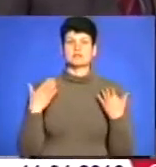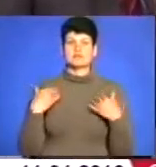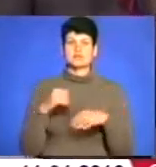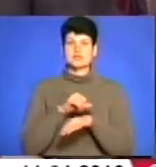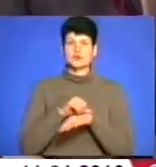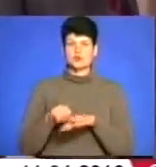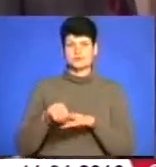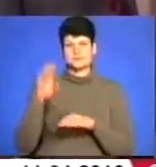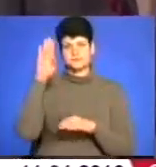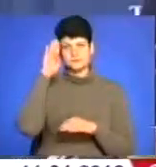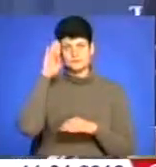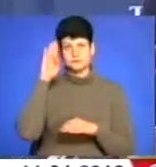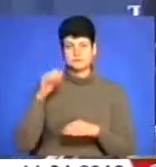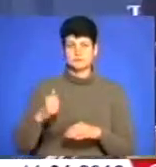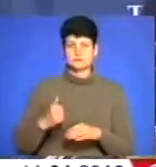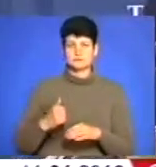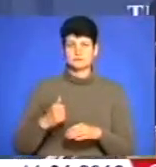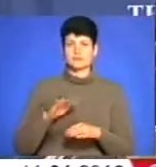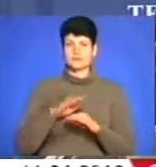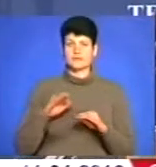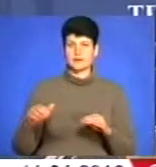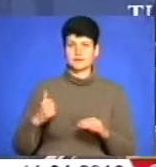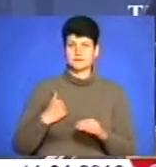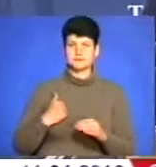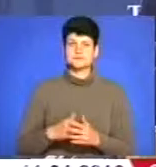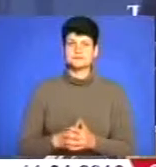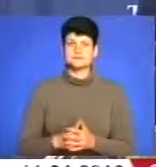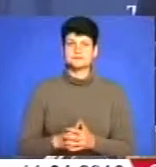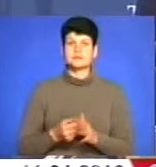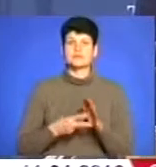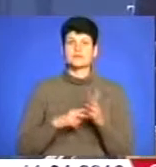бійців. Ми плануємо в цьому році